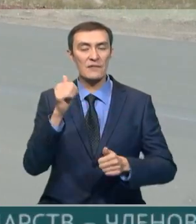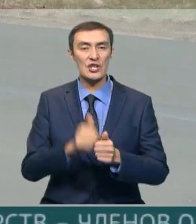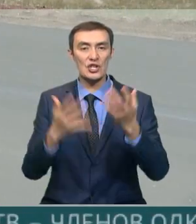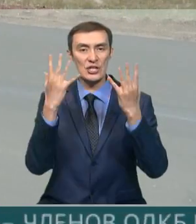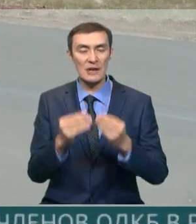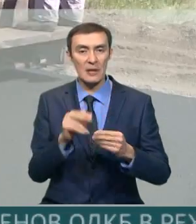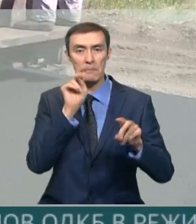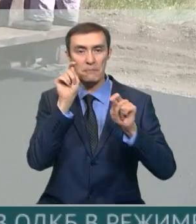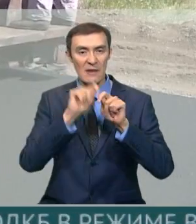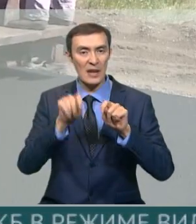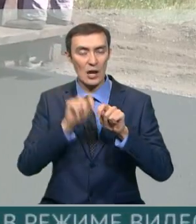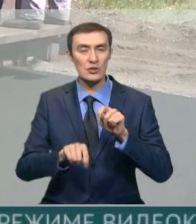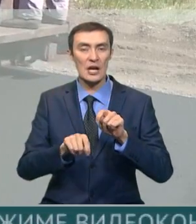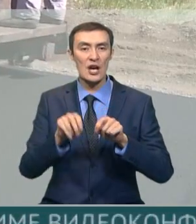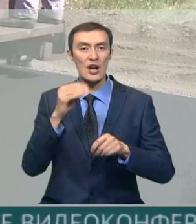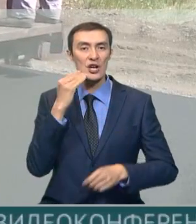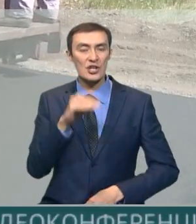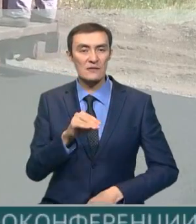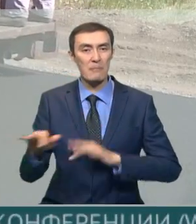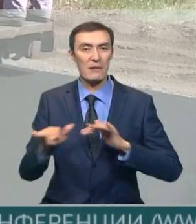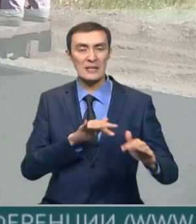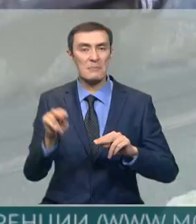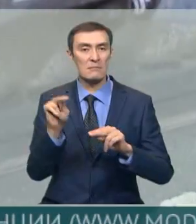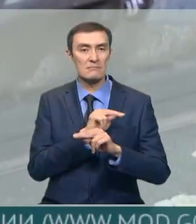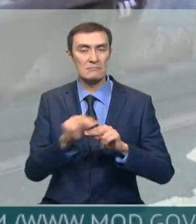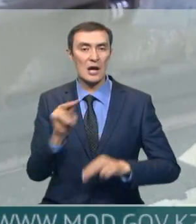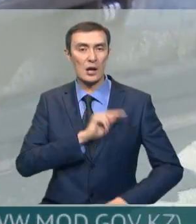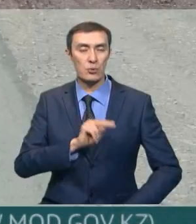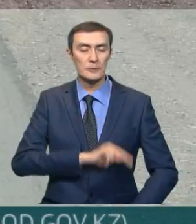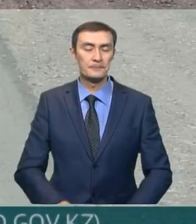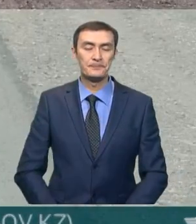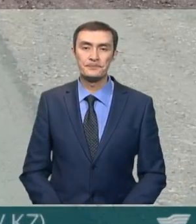ежедневно проводится мониторинг качества проводимых работ.